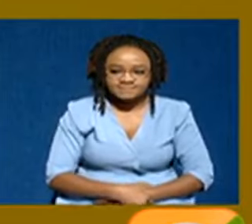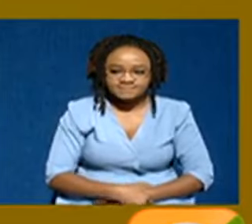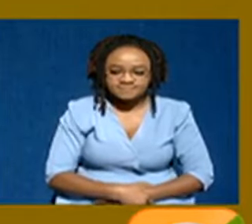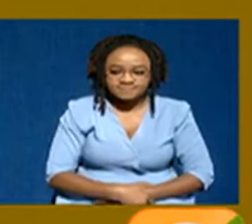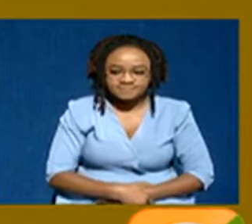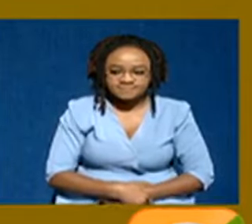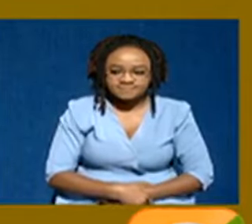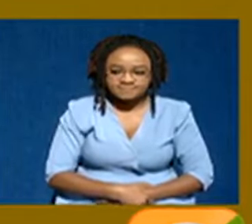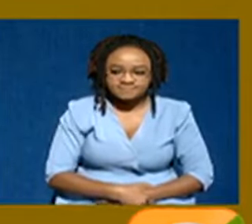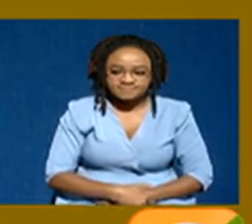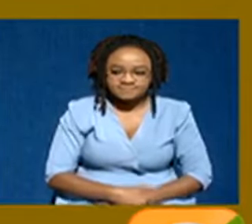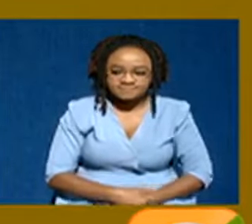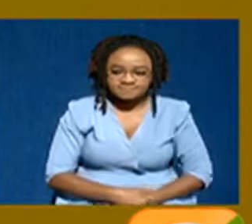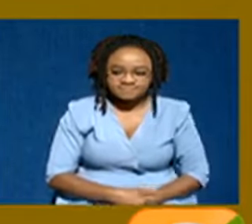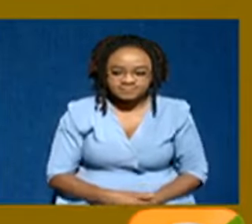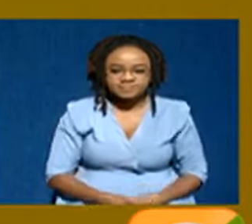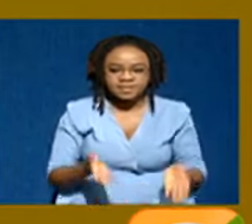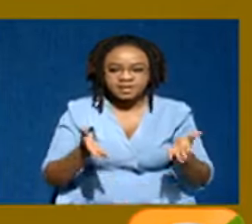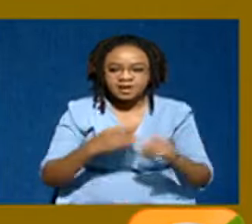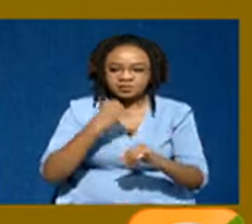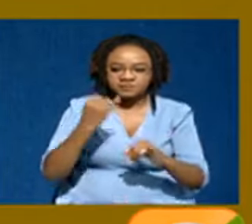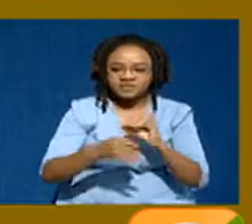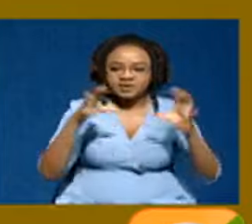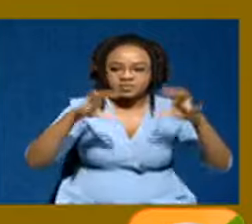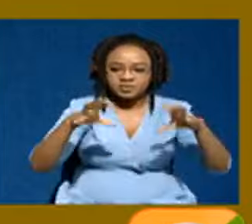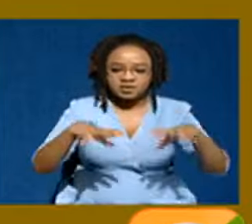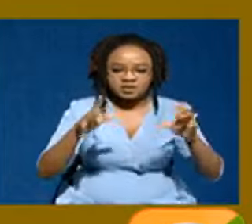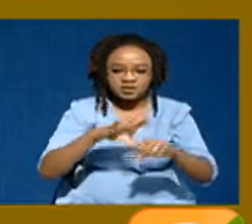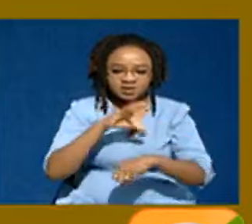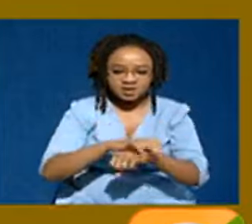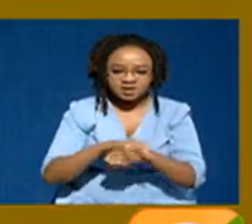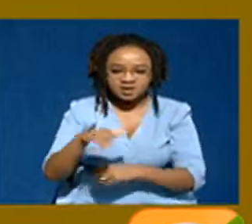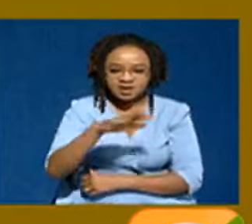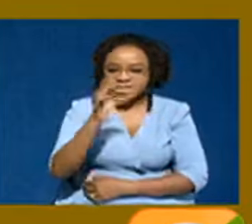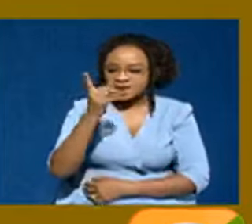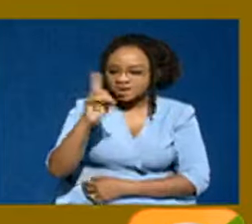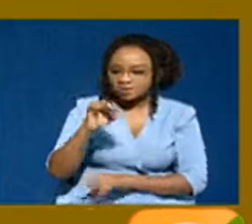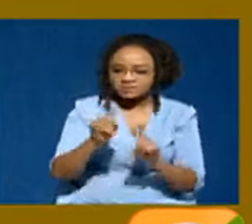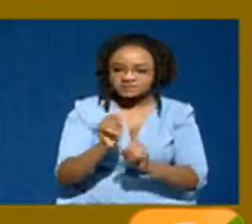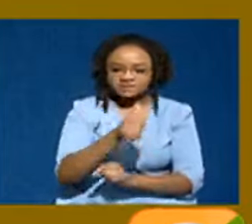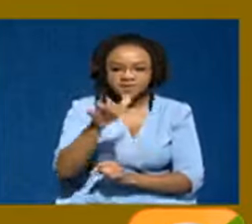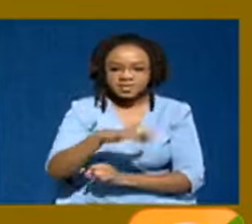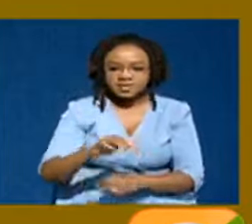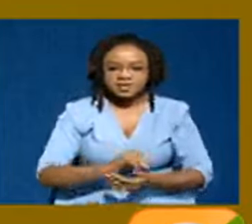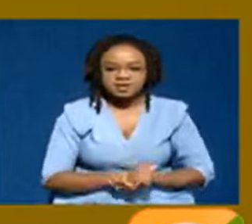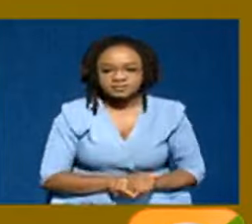Ngoja ya kwanza kwa mvua ndefu hatimaye imekamilika angalau kwa maeneo ya Nairobi na viungani mwake.